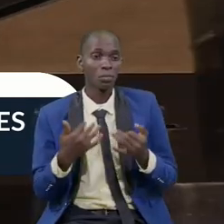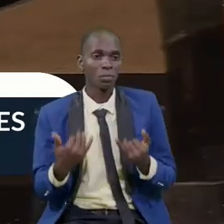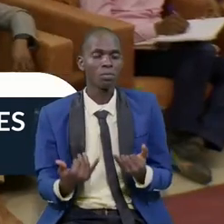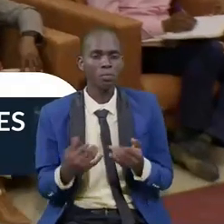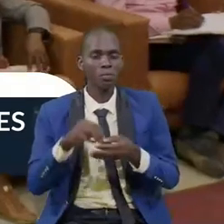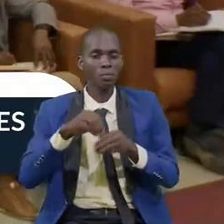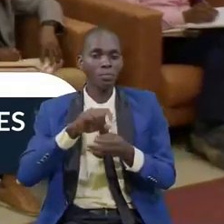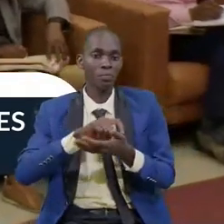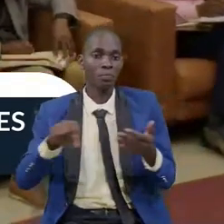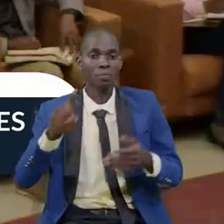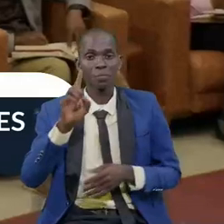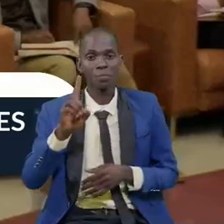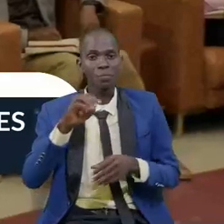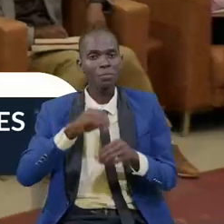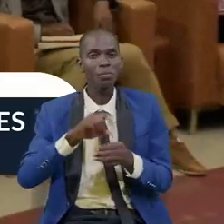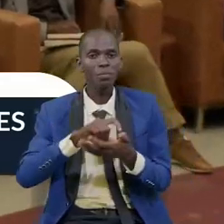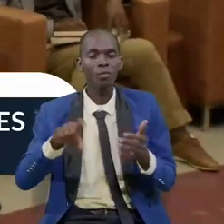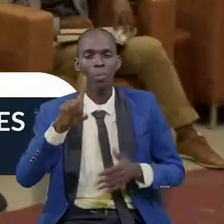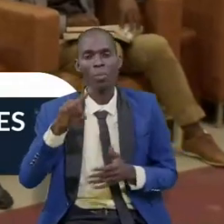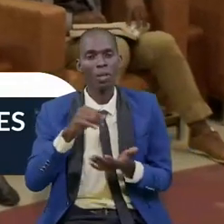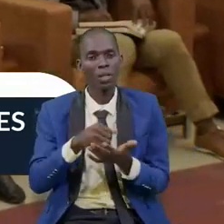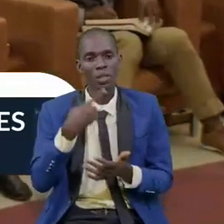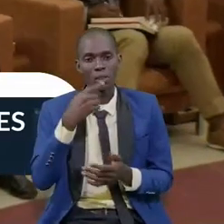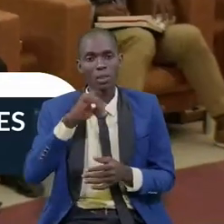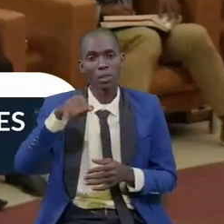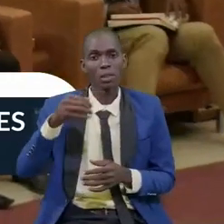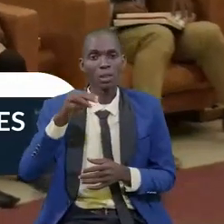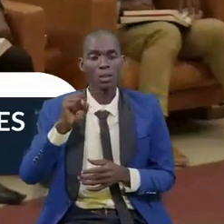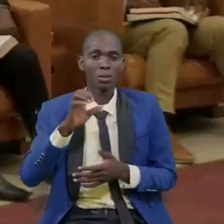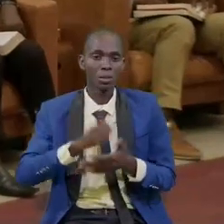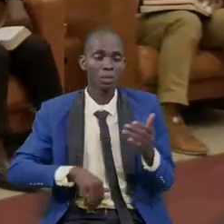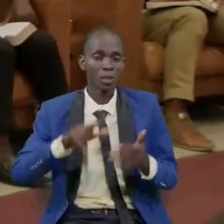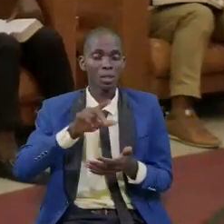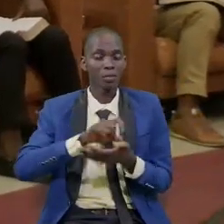Revenons au verset 1 de Jacques 3.